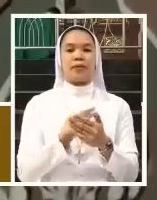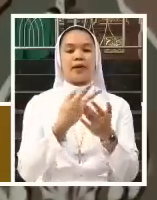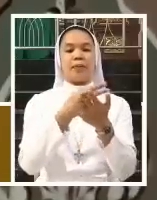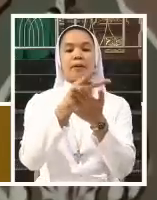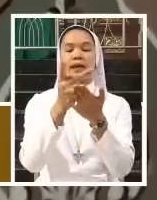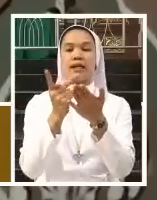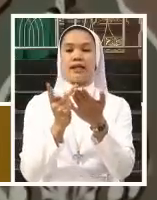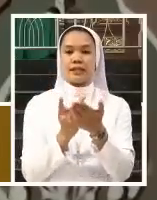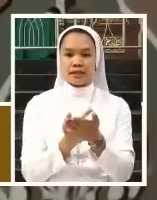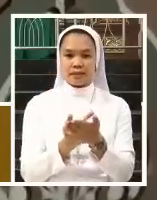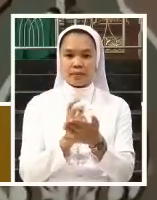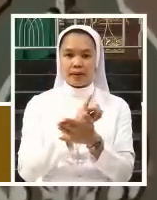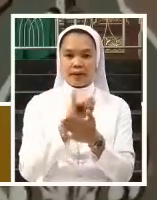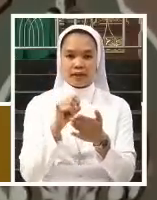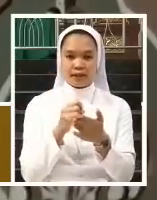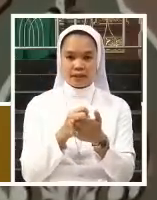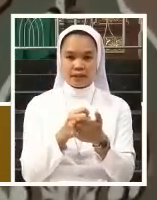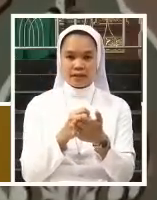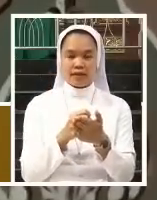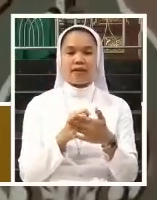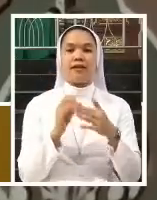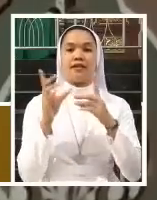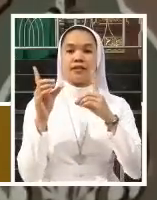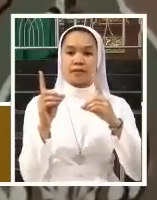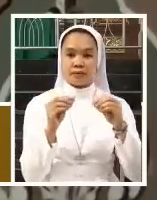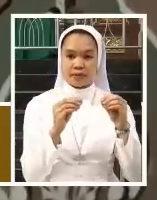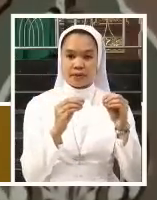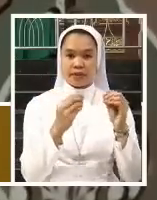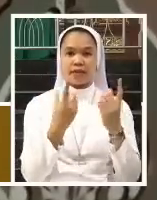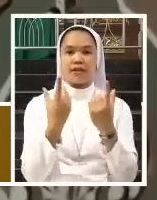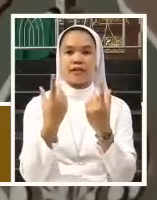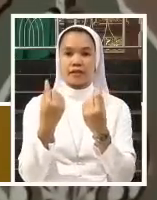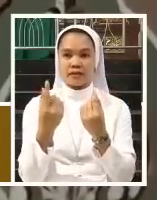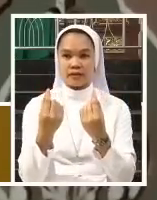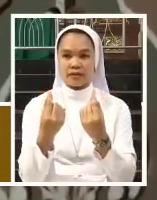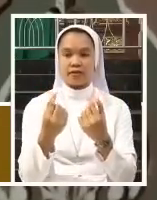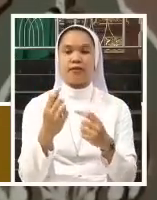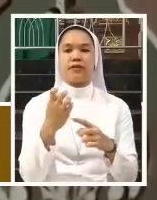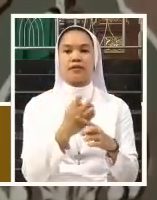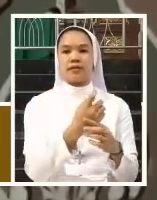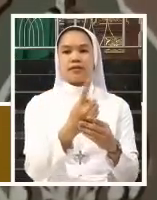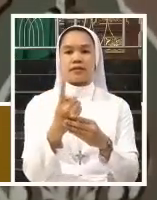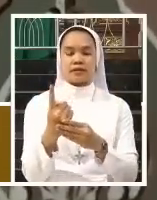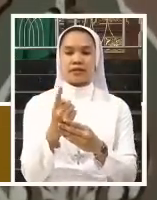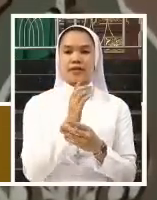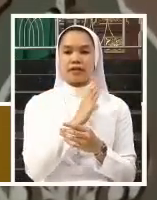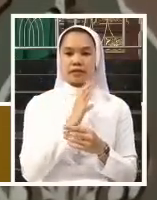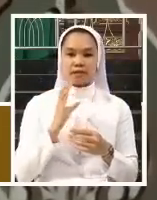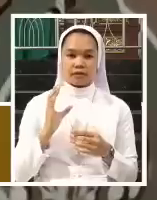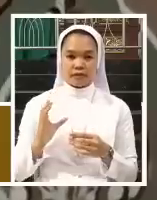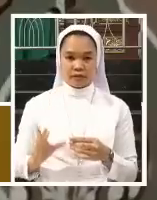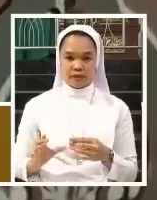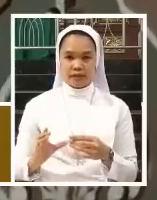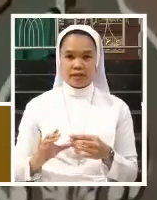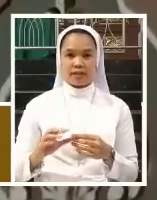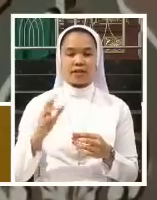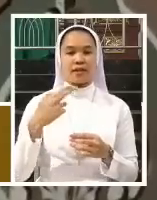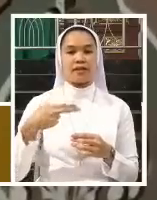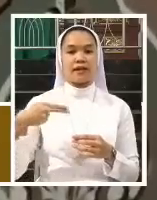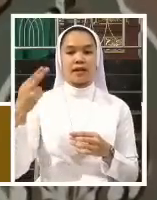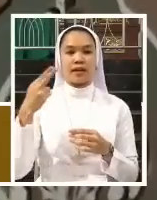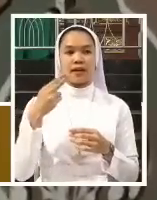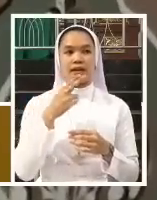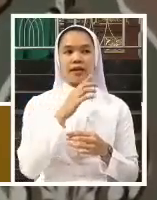nagpapartisipar sa kilos, sa ginigibo, sa namamatay ni Kristo bilang halangkaw na